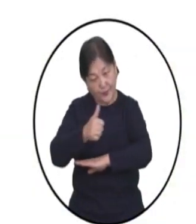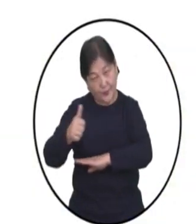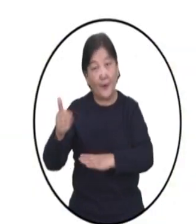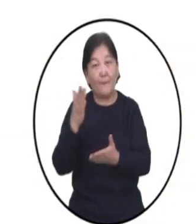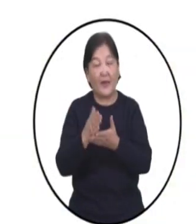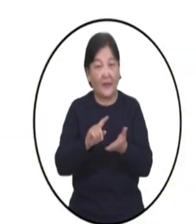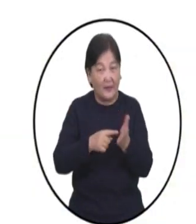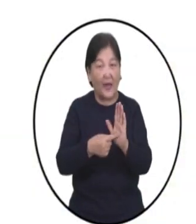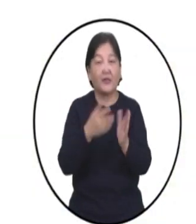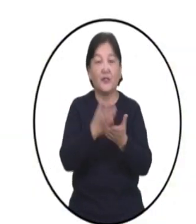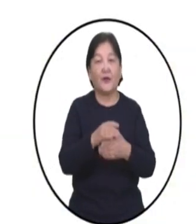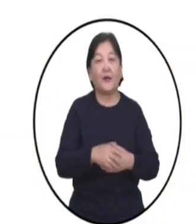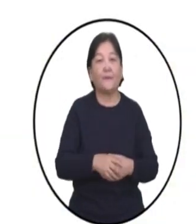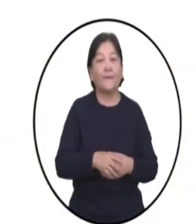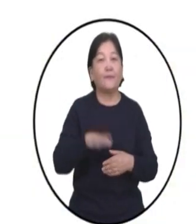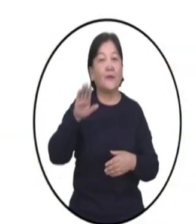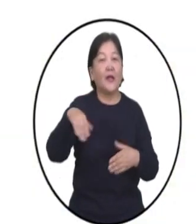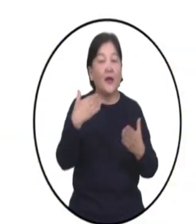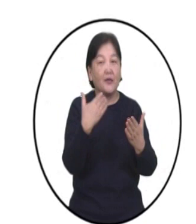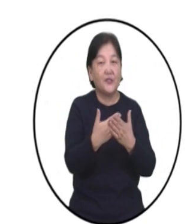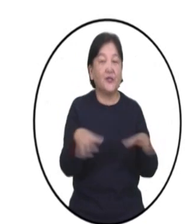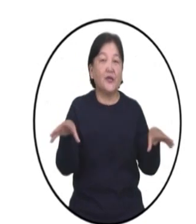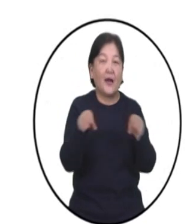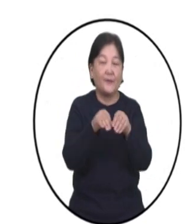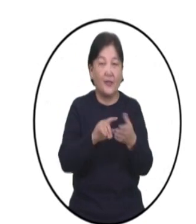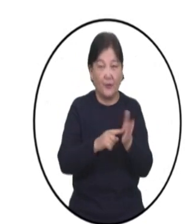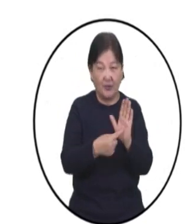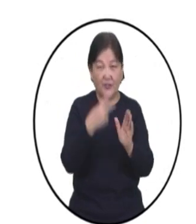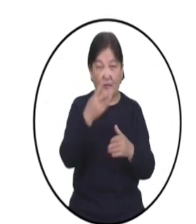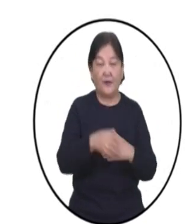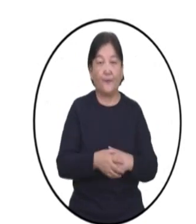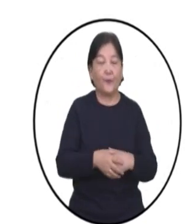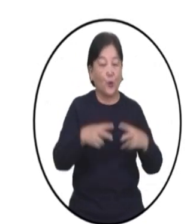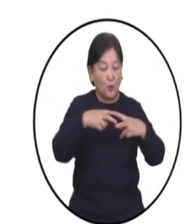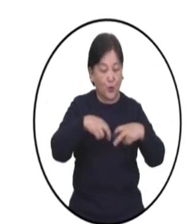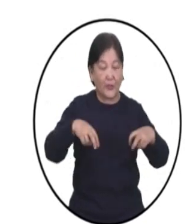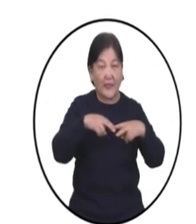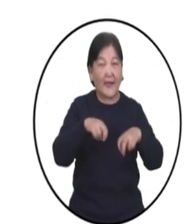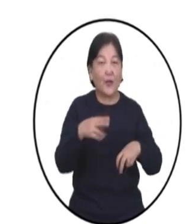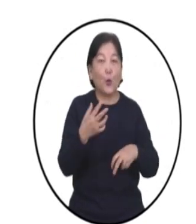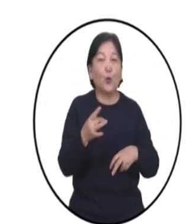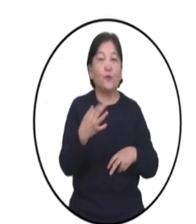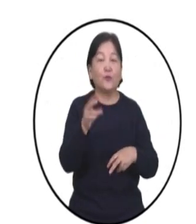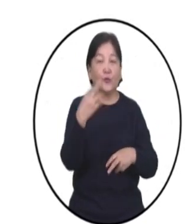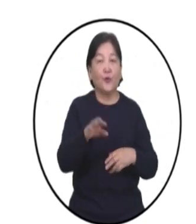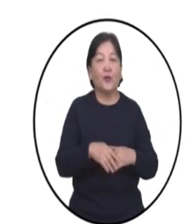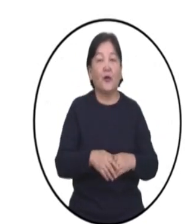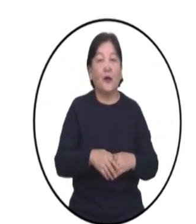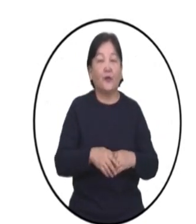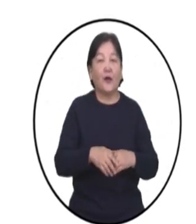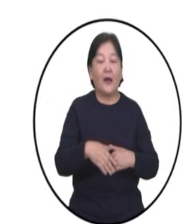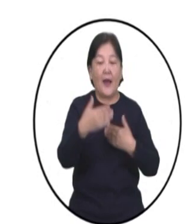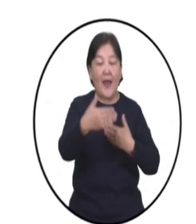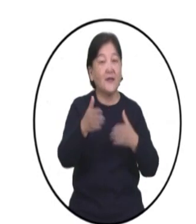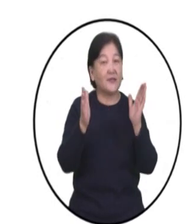үг. За дараагийн чиг хамтдаа авч үзье. За судалгааны үр дүнг бол хайрцагын диаграммаар эндээс өгсөн та бүхэнд харагдаж